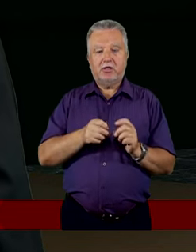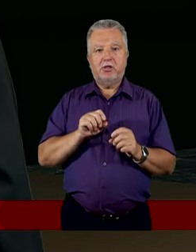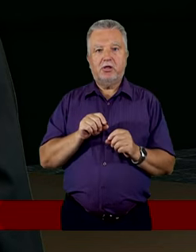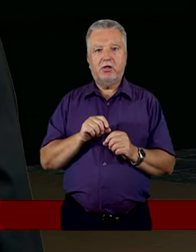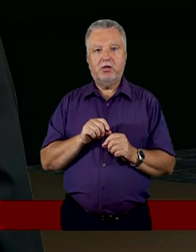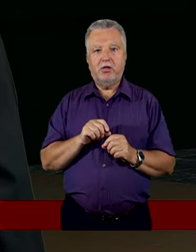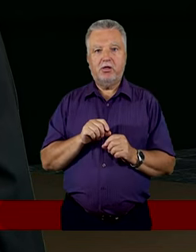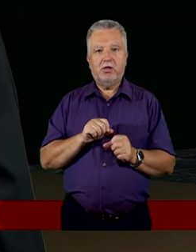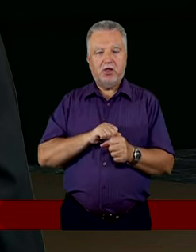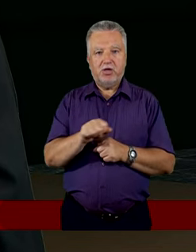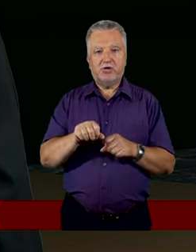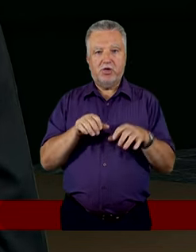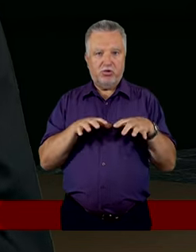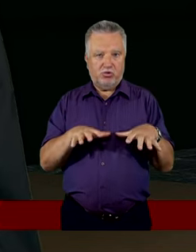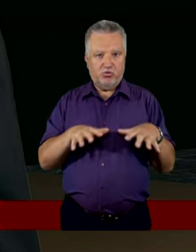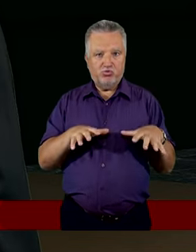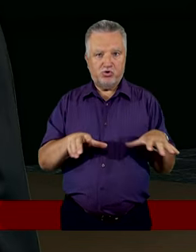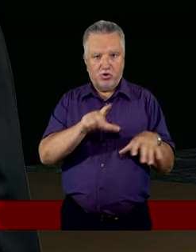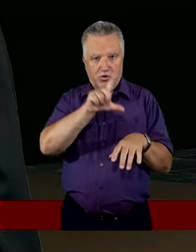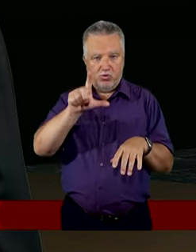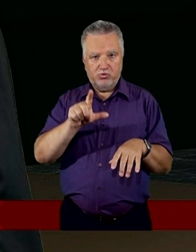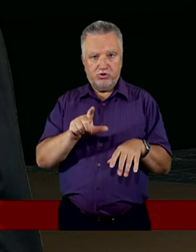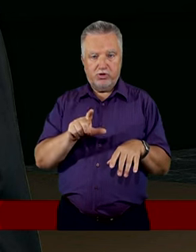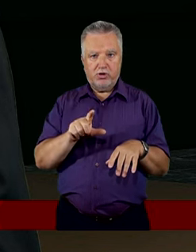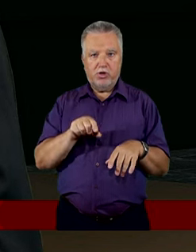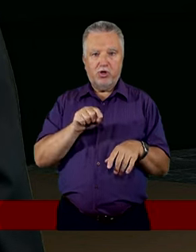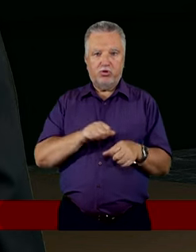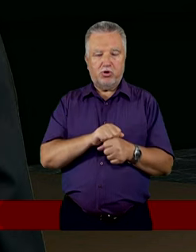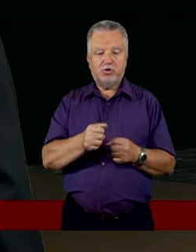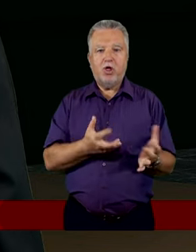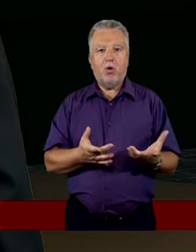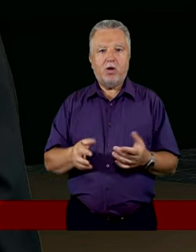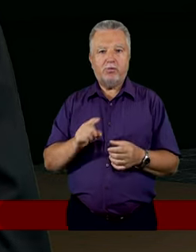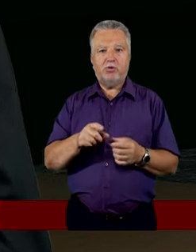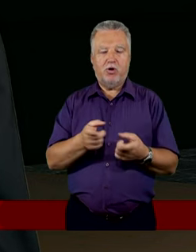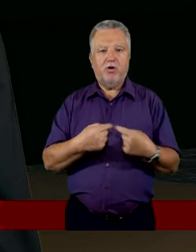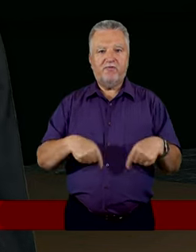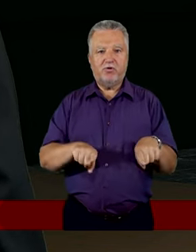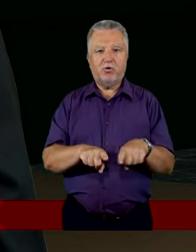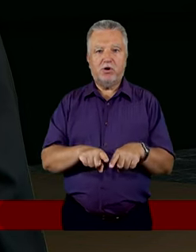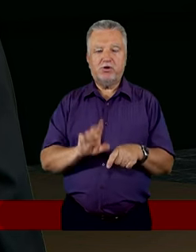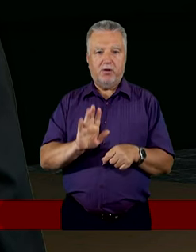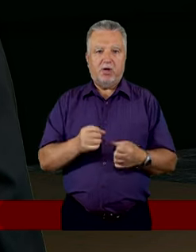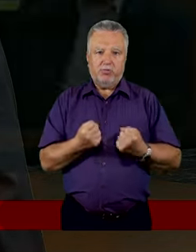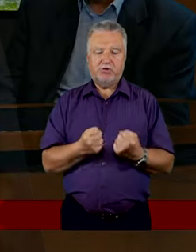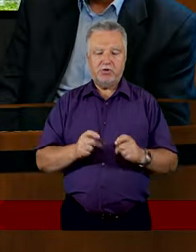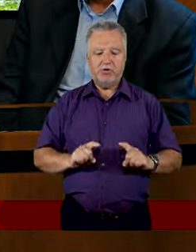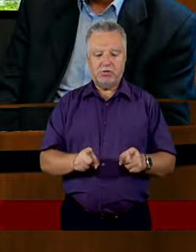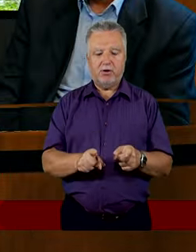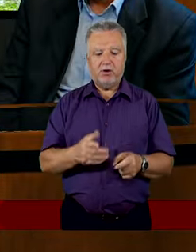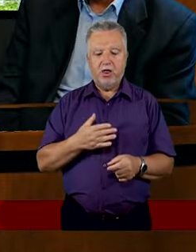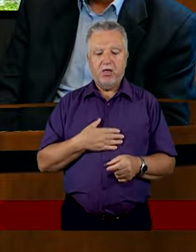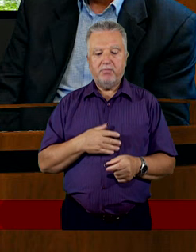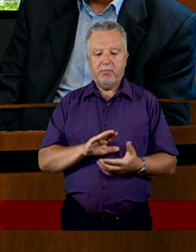to jest jakby prowadzone przez większą grupę ludzi, to jakby jest łatwiej dotrzeć, to może mieć silniejsze oddziaływanie.